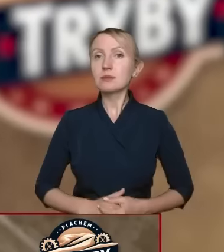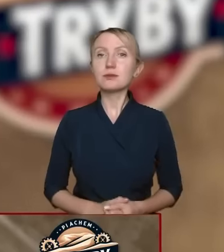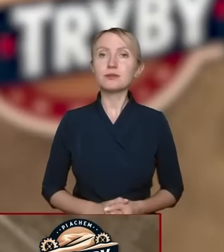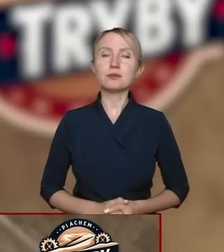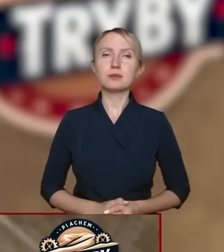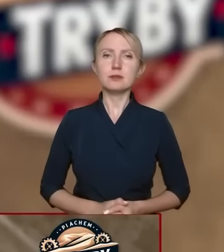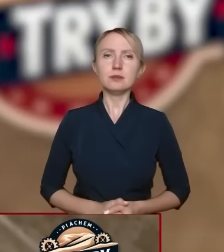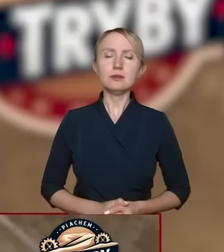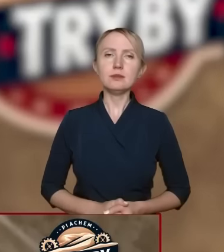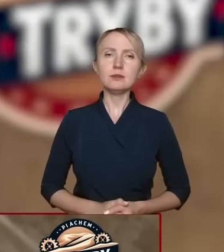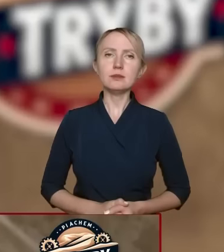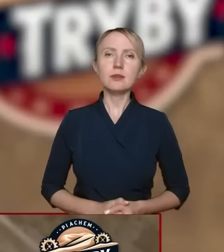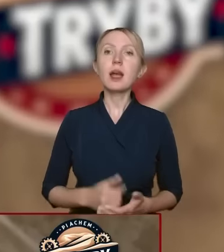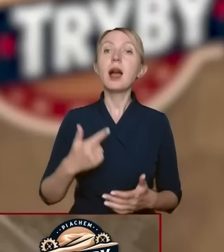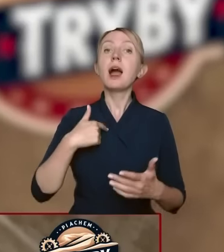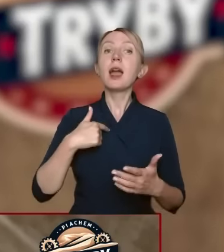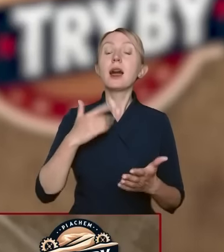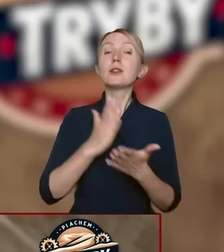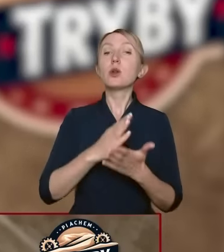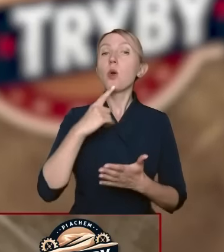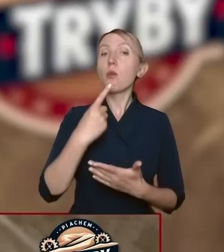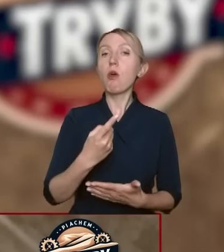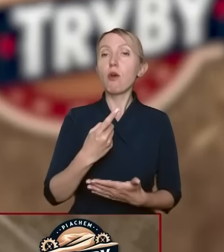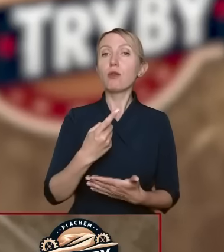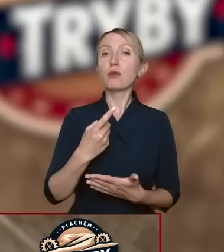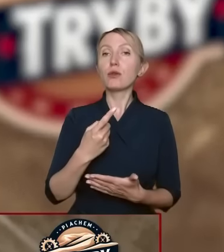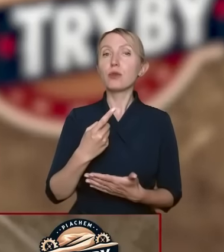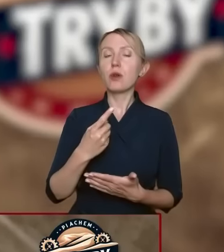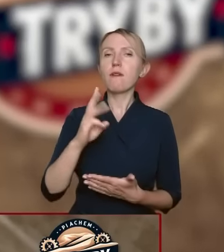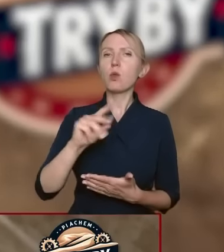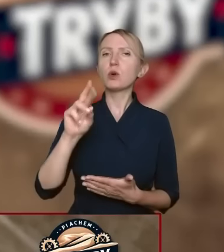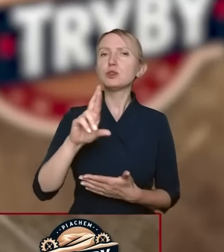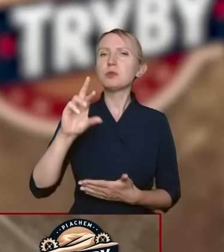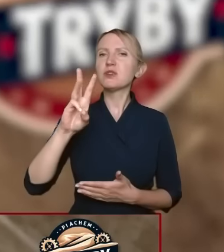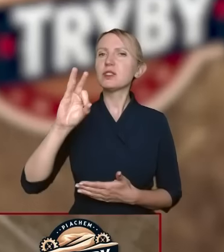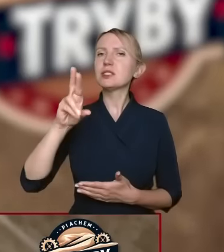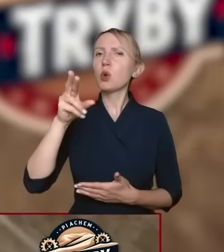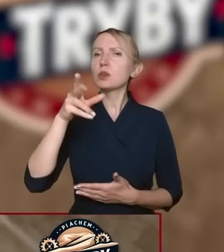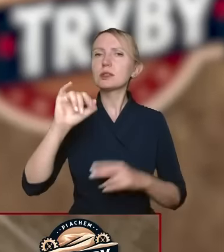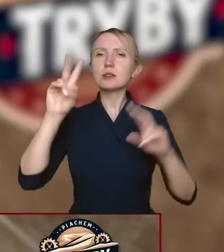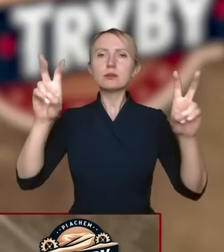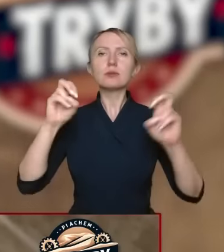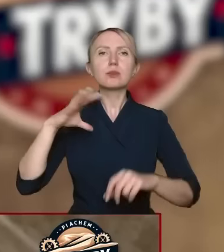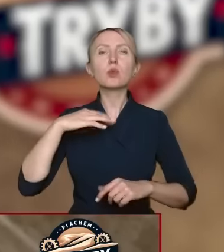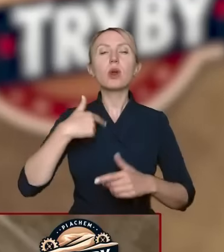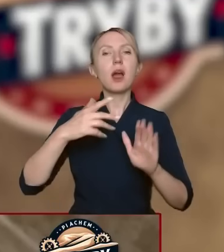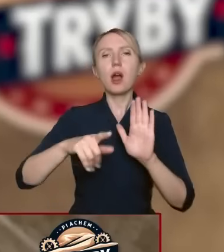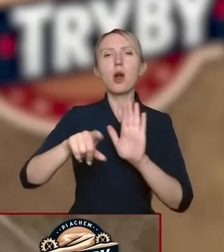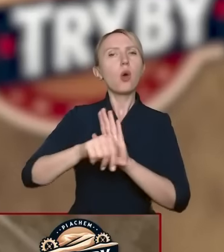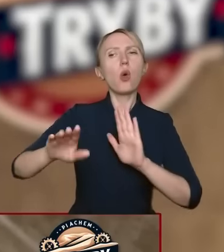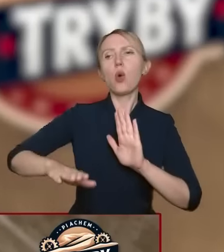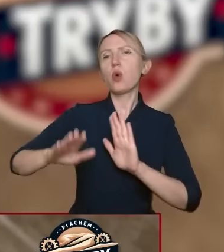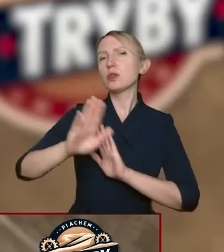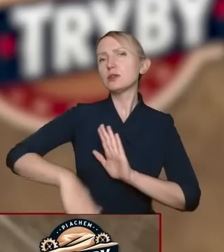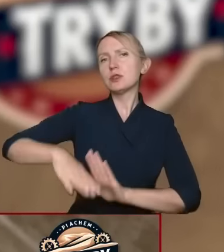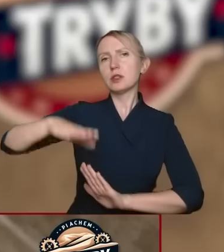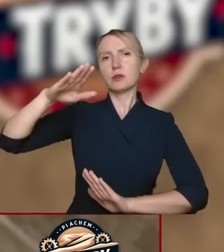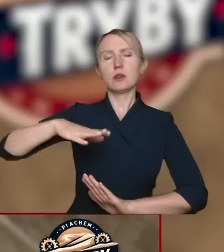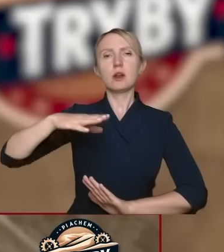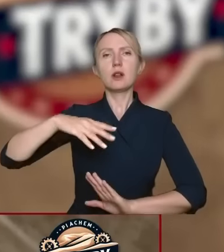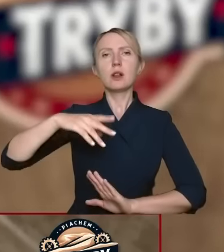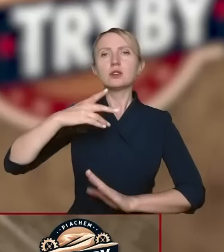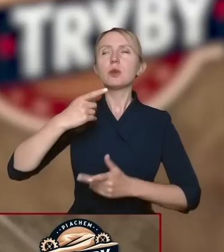kończą. Ja tylko przytoczę jeszcze Państwu, Włodzimierz Wysocki pisał, że ja od dzieciństwa czuję wstręt, by w twarz człowieka